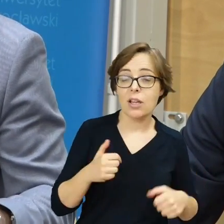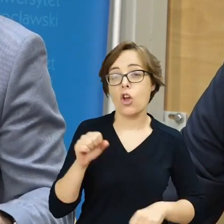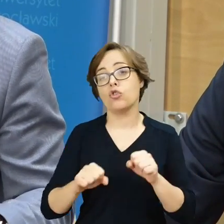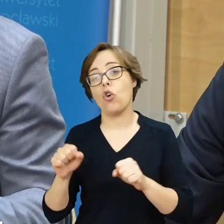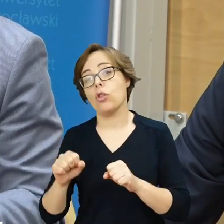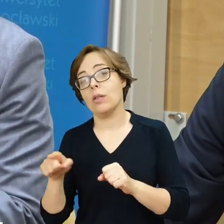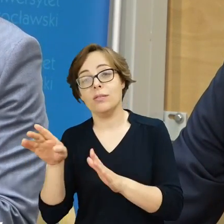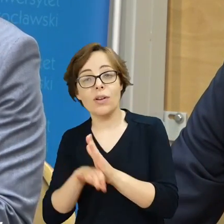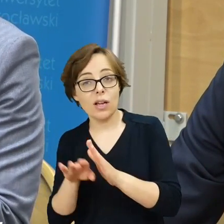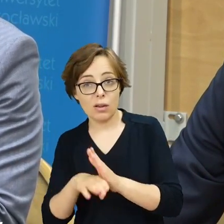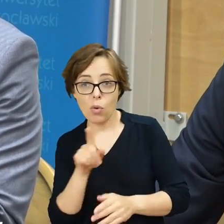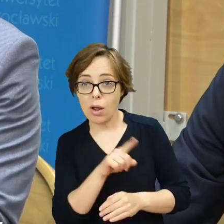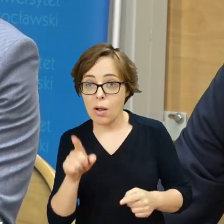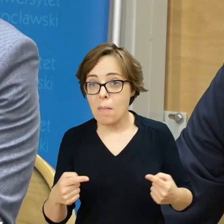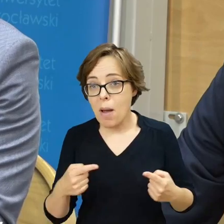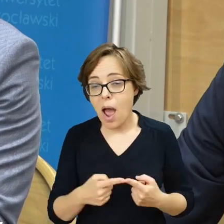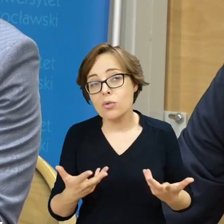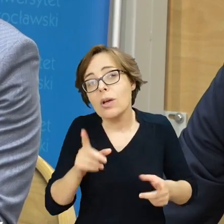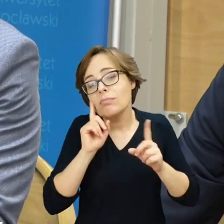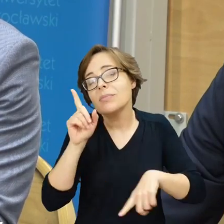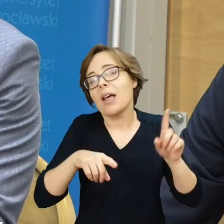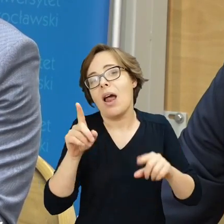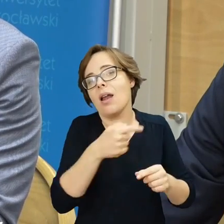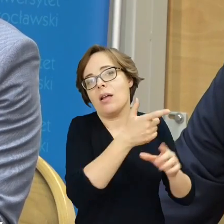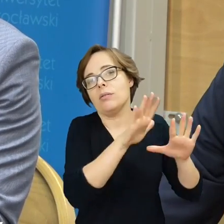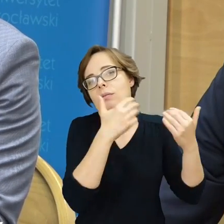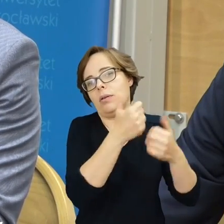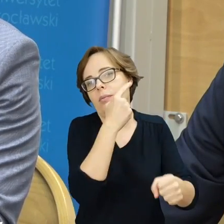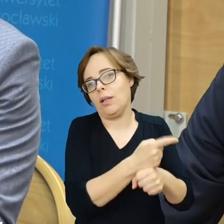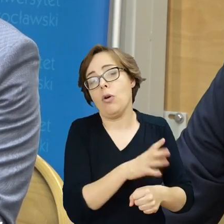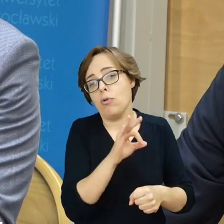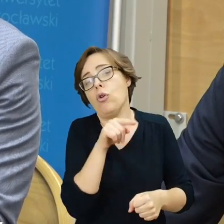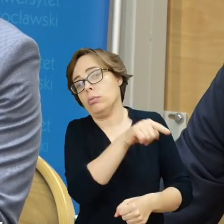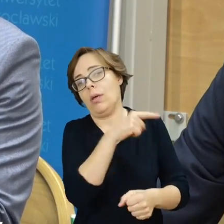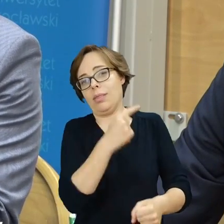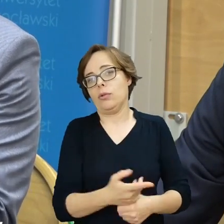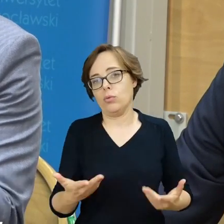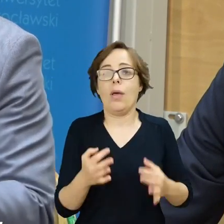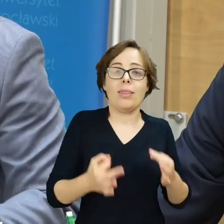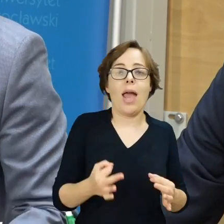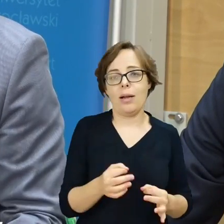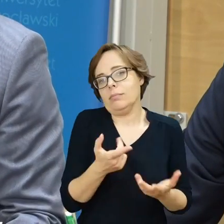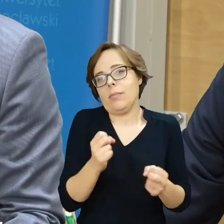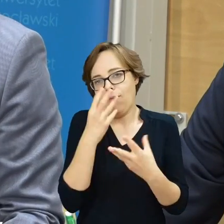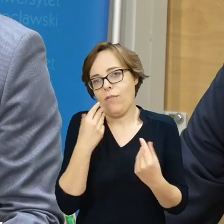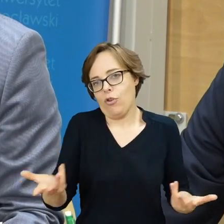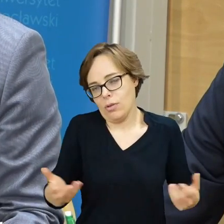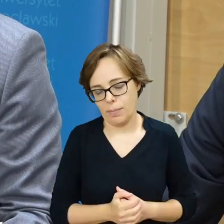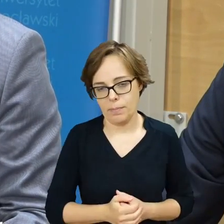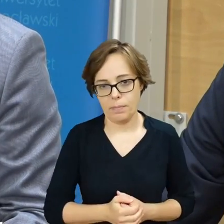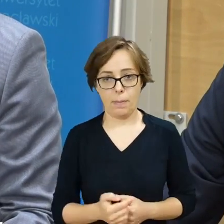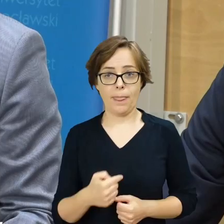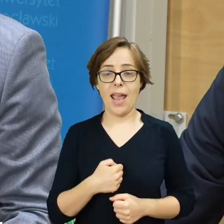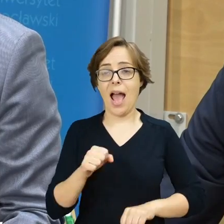kwestia ustawodawcy, bo tak to zostało zrobione i mnie tutaj też jako no, sędziemu trudno